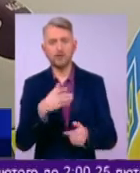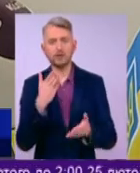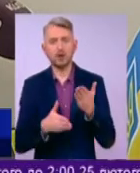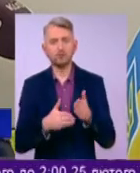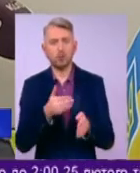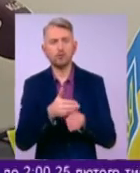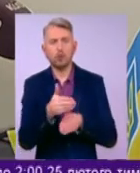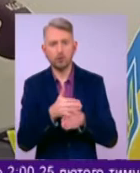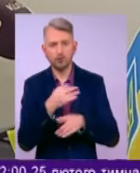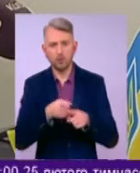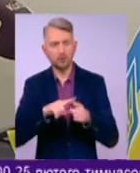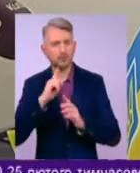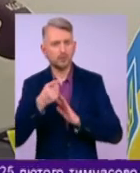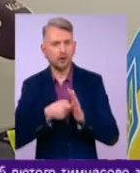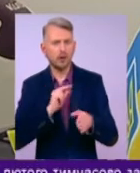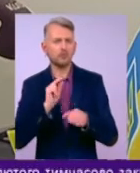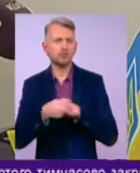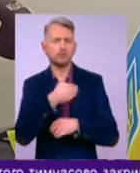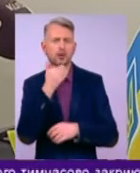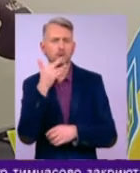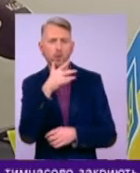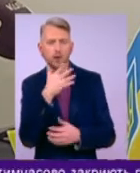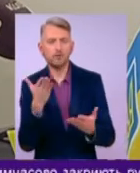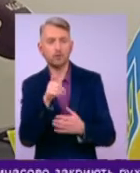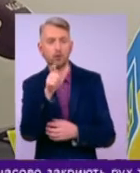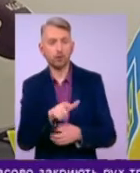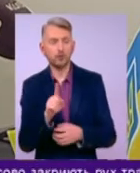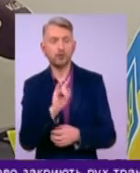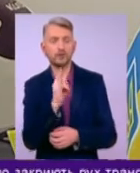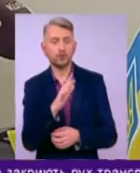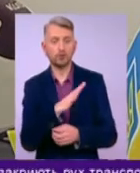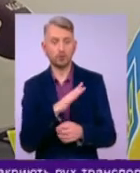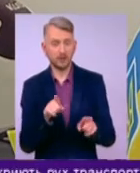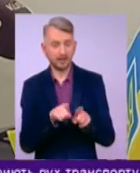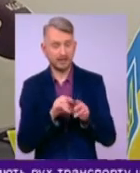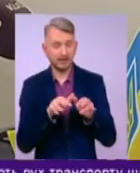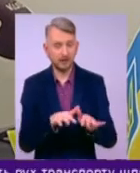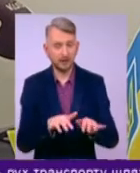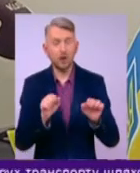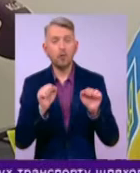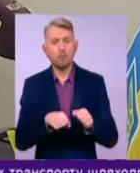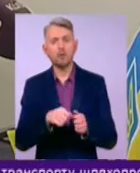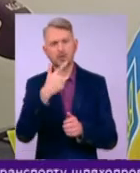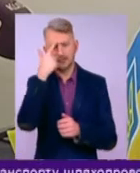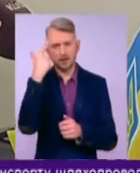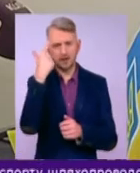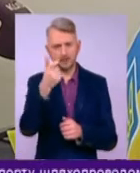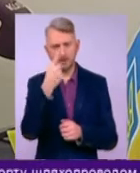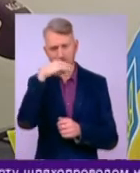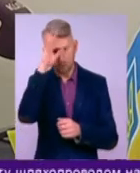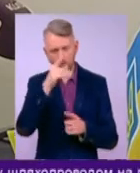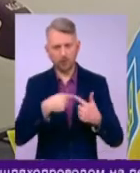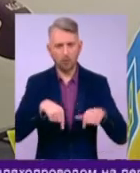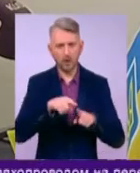згодом про це стало відомо, через роки якійсь особі, що з дитиною відбувались певні дії, можна заявити до правоохоронних органів, там,